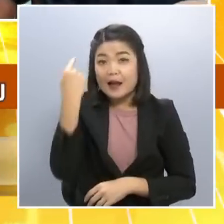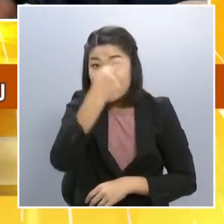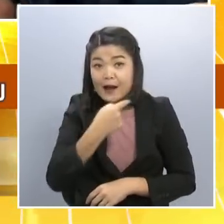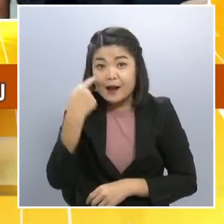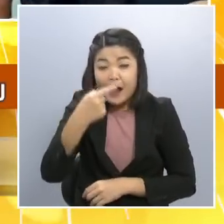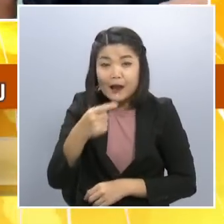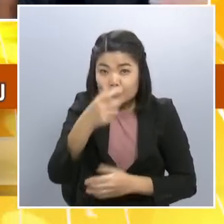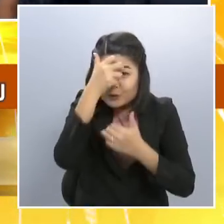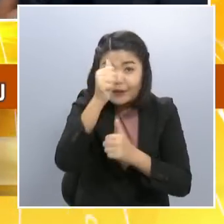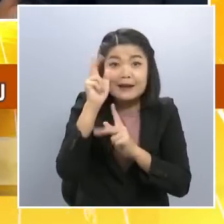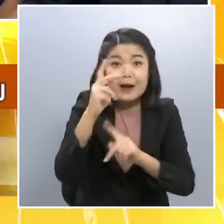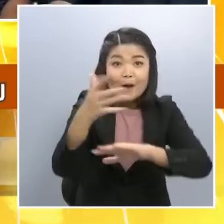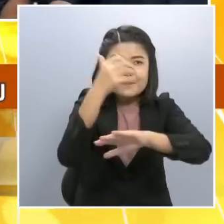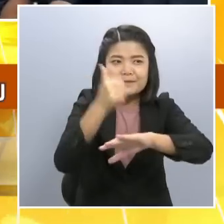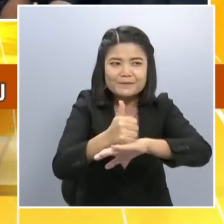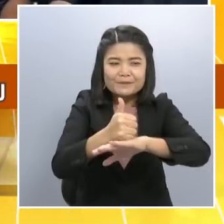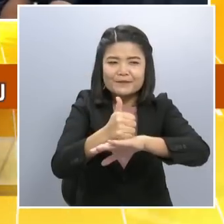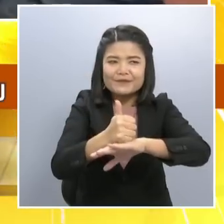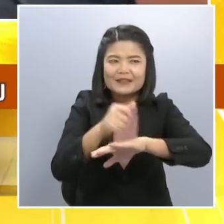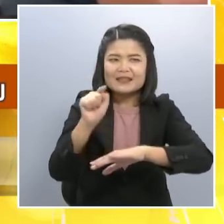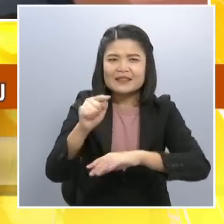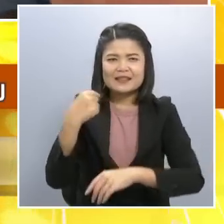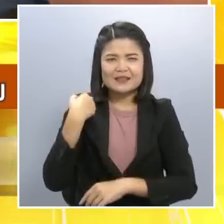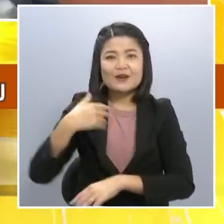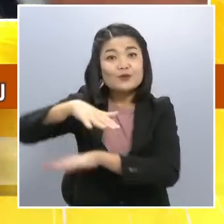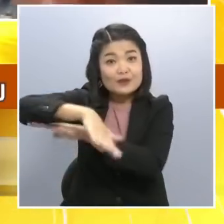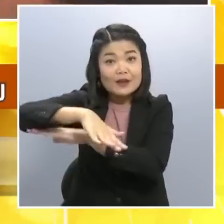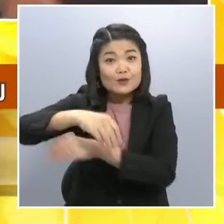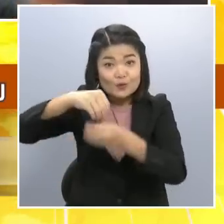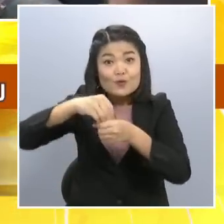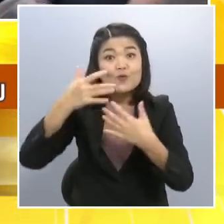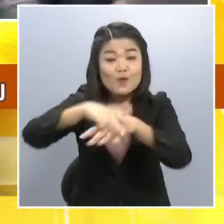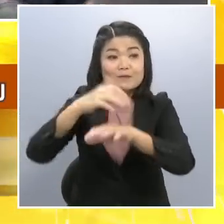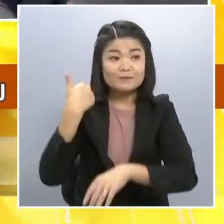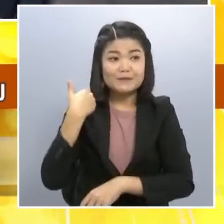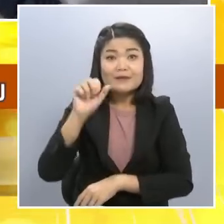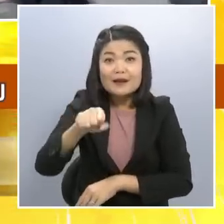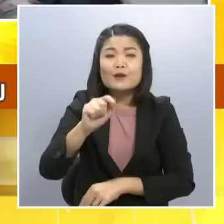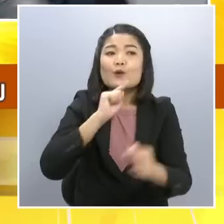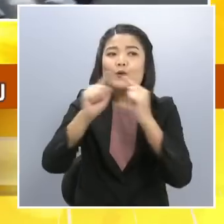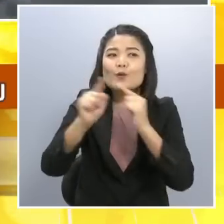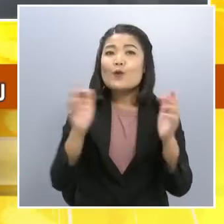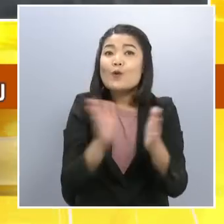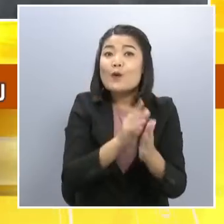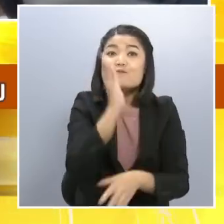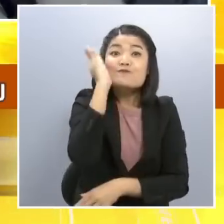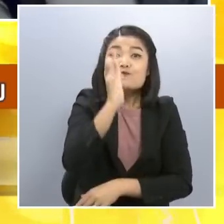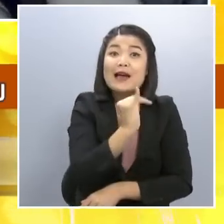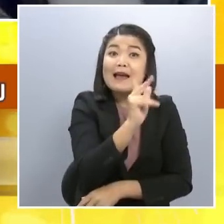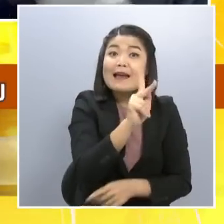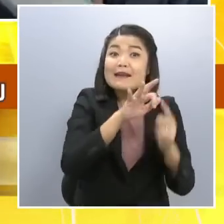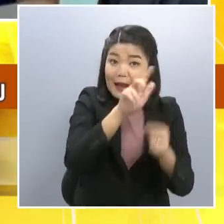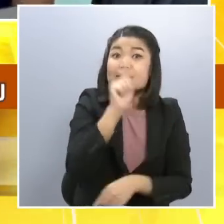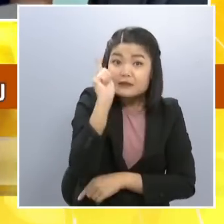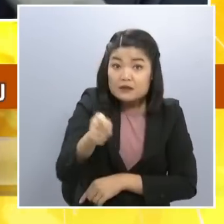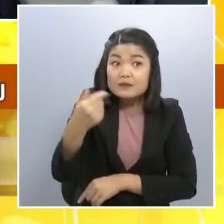มอะตนเป็นคนหนึ่งพี่ก็จะว่าอยู่ในเรื่องเด่นเย็นนี้ใช่ไหม ใช่ค่ะแล้วเราก็คุยกันยังคุยกับพี่ไก่ว่าเฮ้ยมันจริงเหรอ กำลังจะเข้